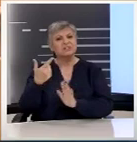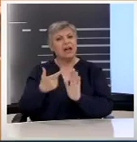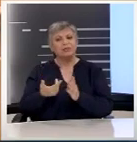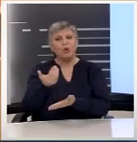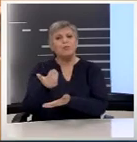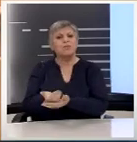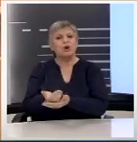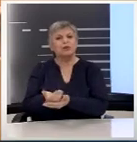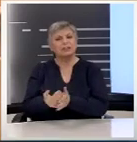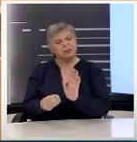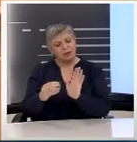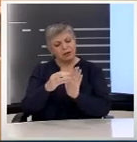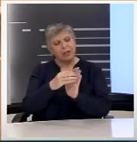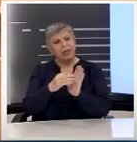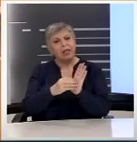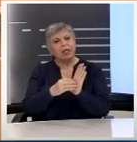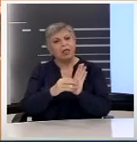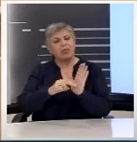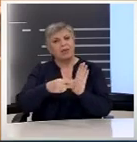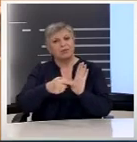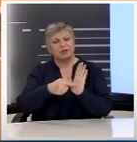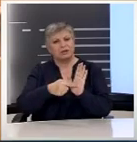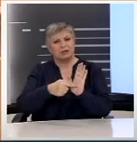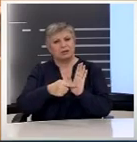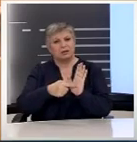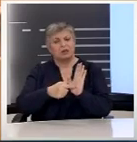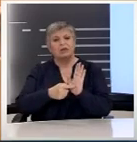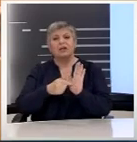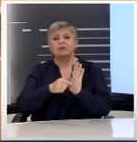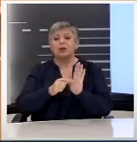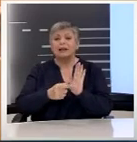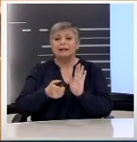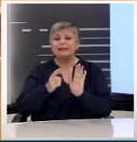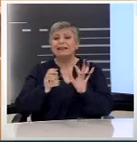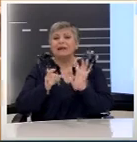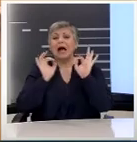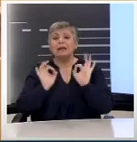πρότασής σας, να διερευνήσει τι πραγματικά υπόθηκε.